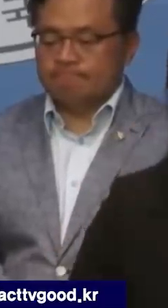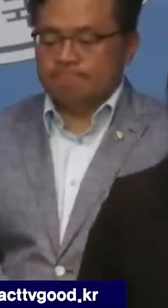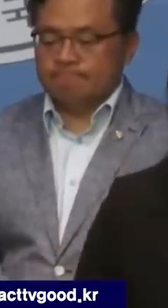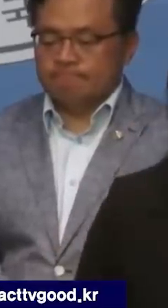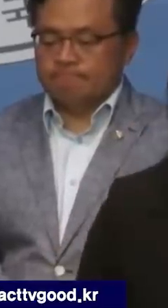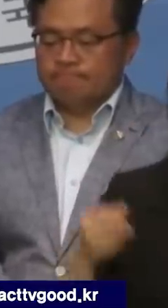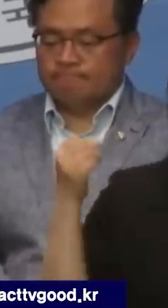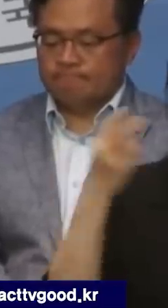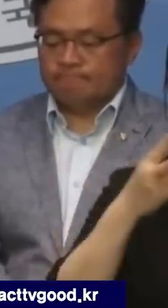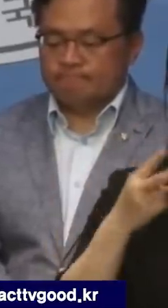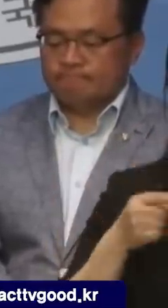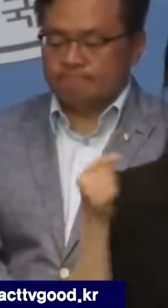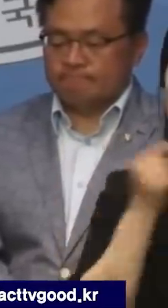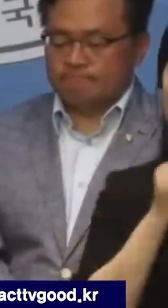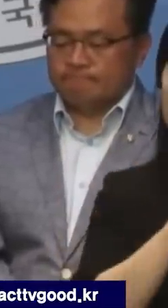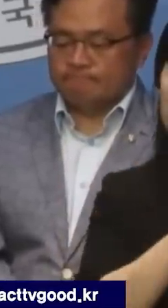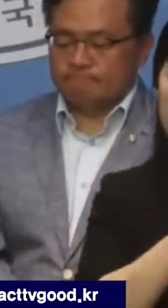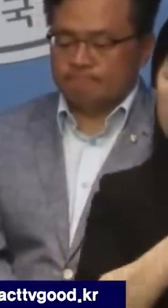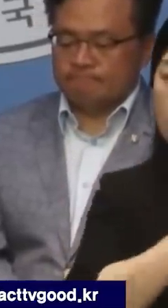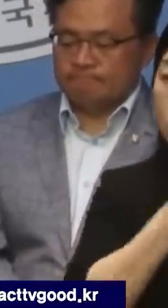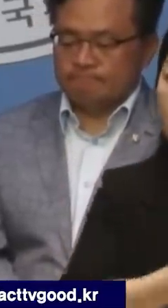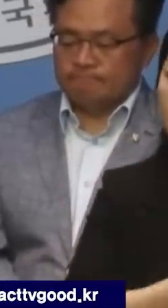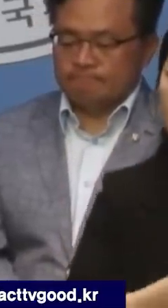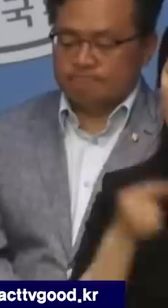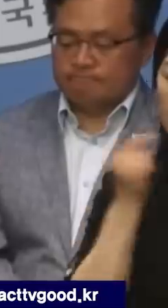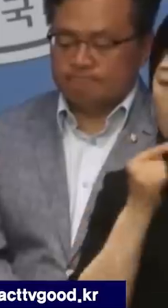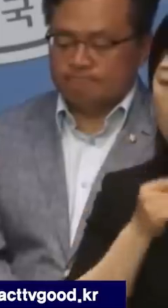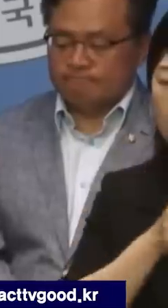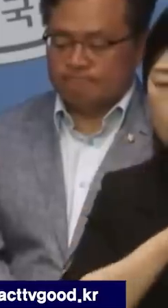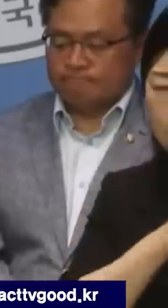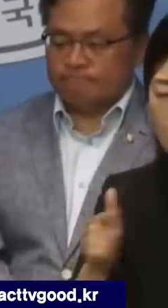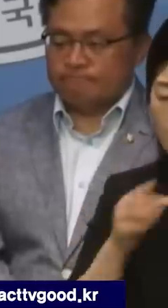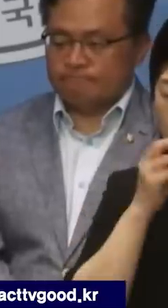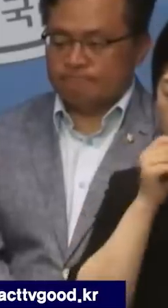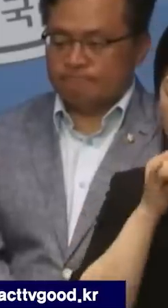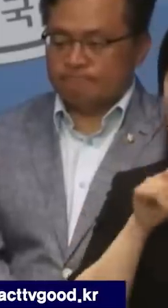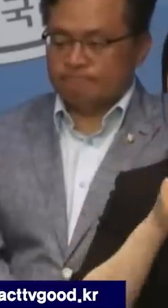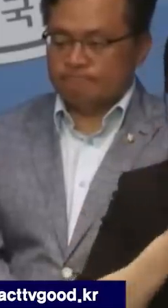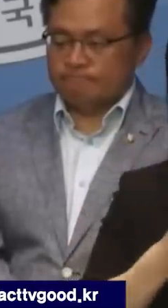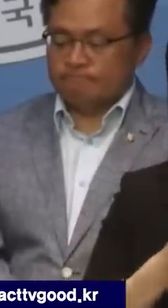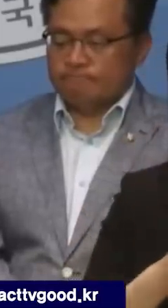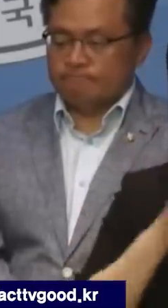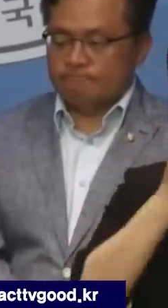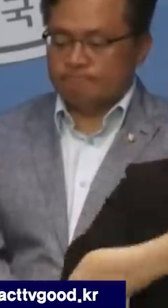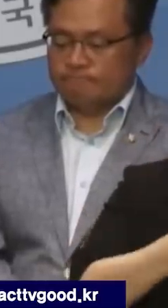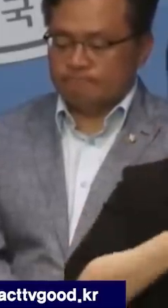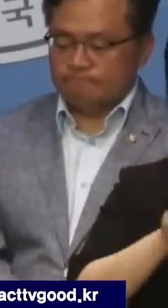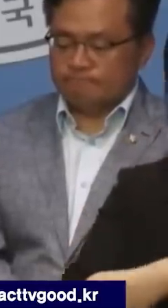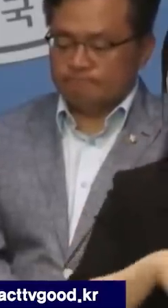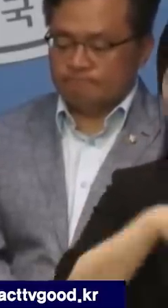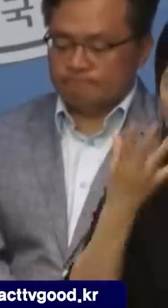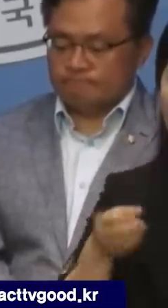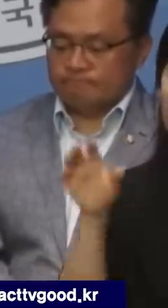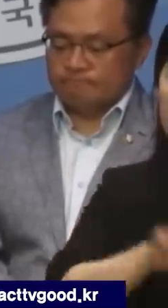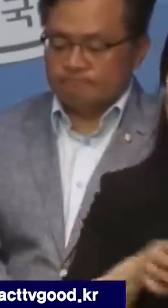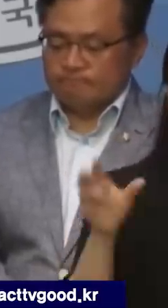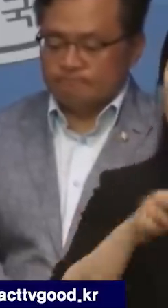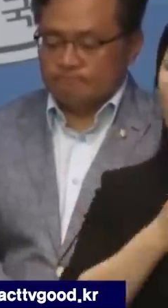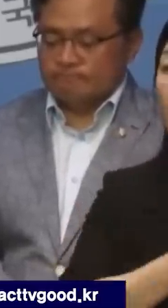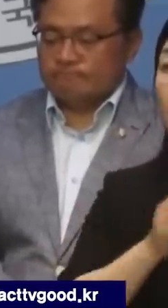더더군다나 소금은 온갖 음식을 조리할 때 다 쳐 넣어야